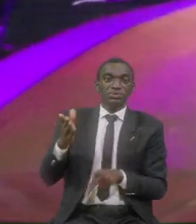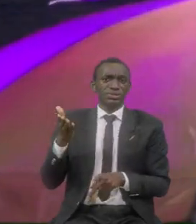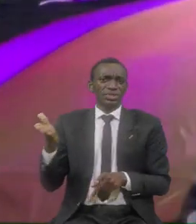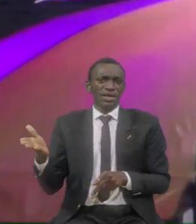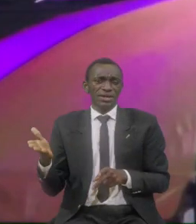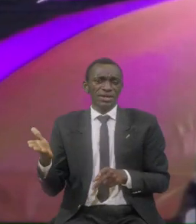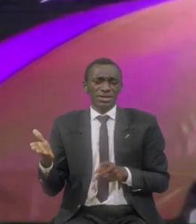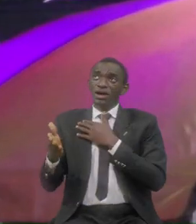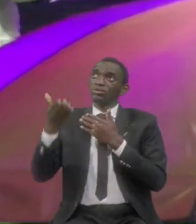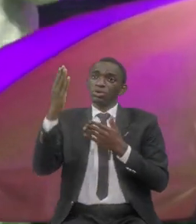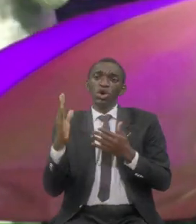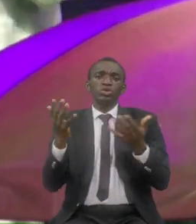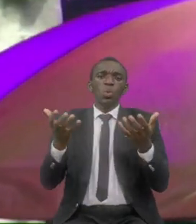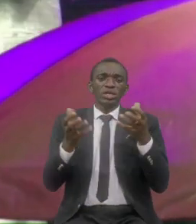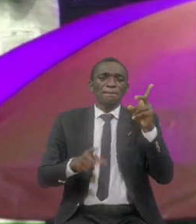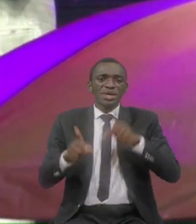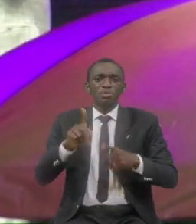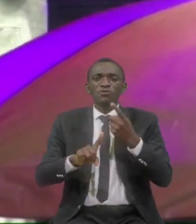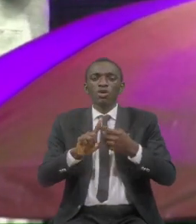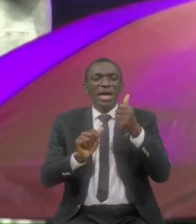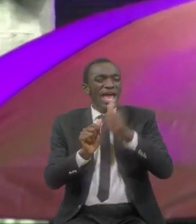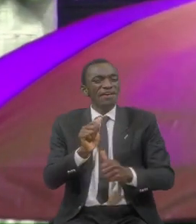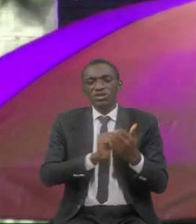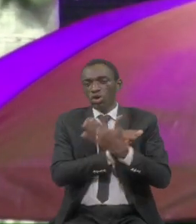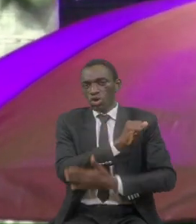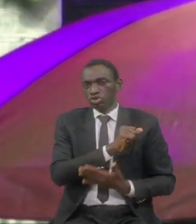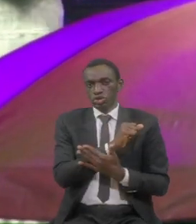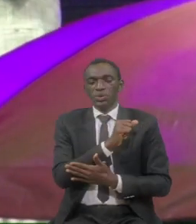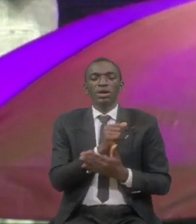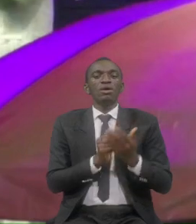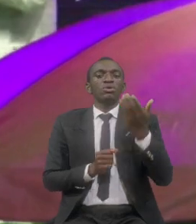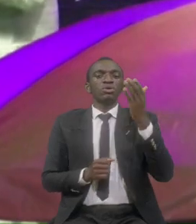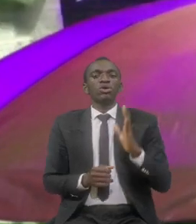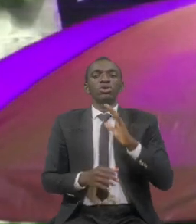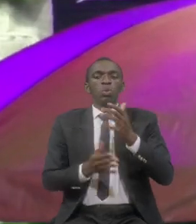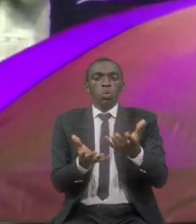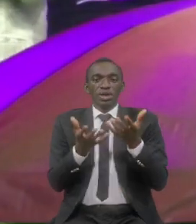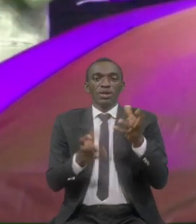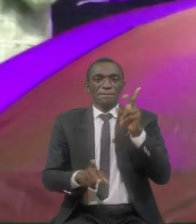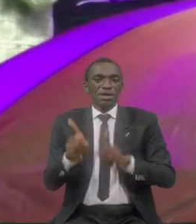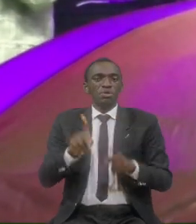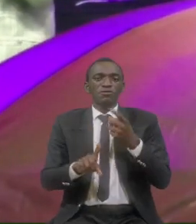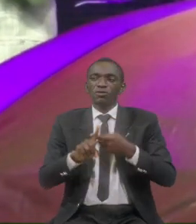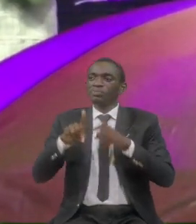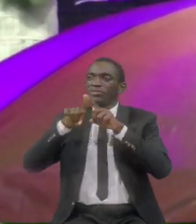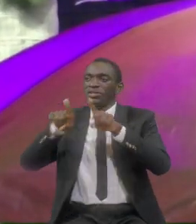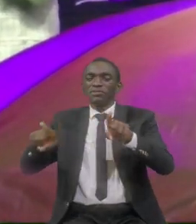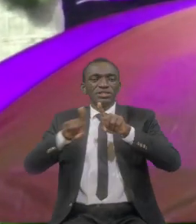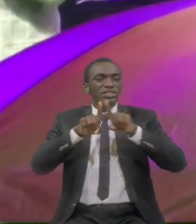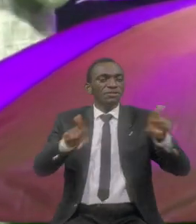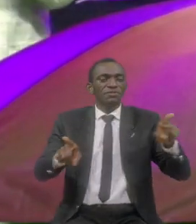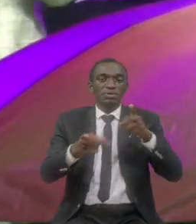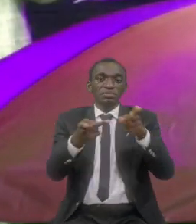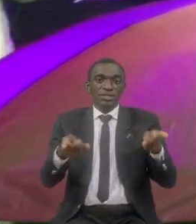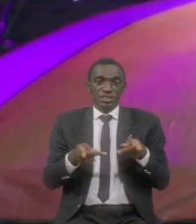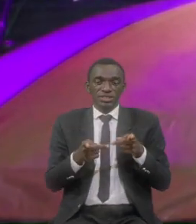niyang tanang tao sa matag nasod. He wanted people from the whole world. Gusto niyang tanang tao sa tibuok kalibutan. He wanted people from every generation.